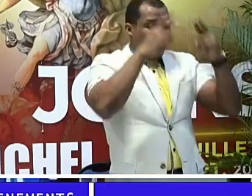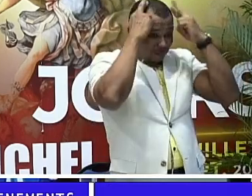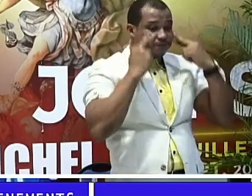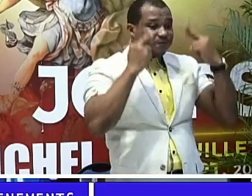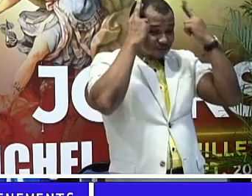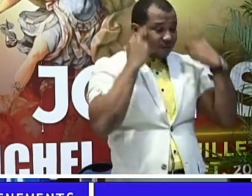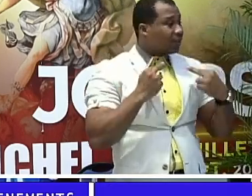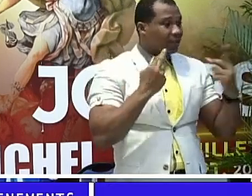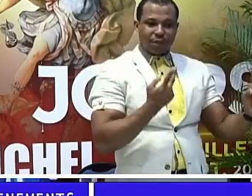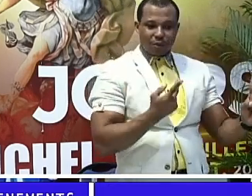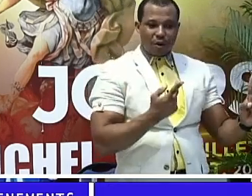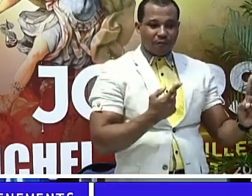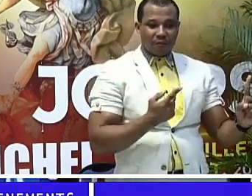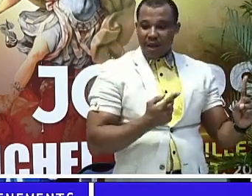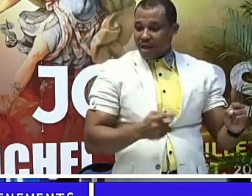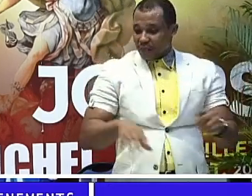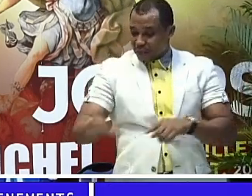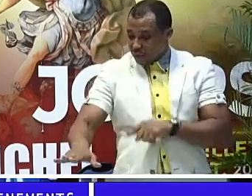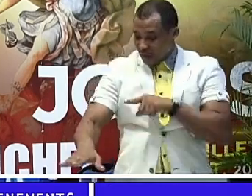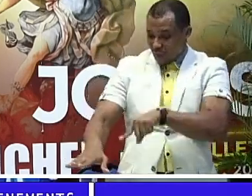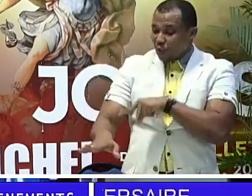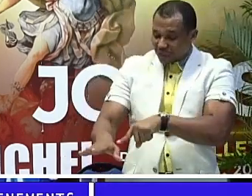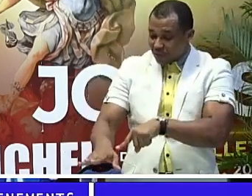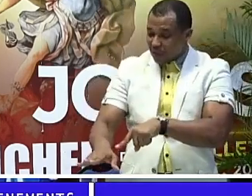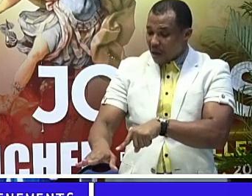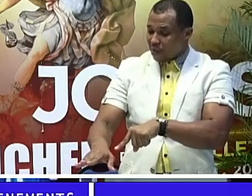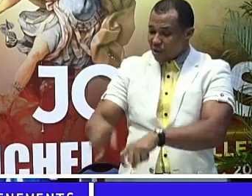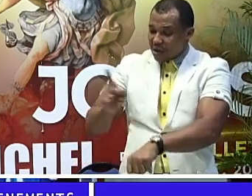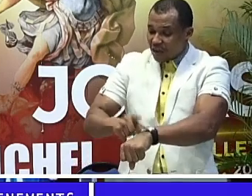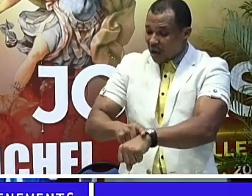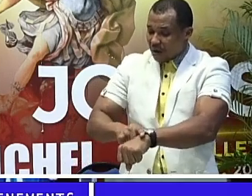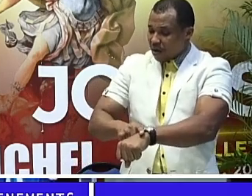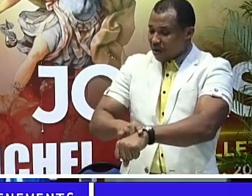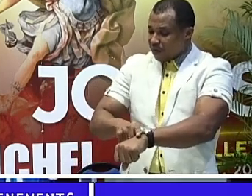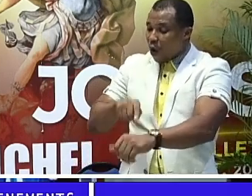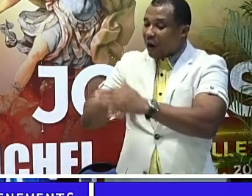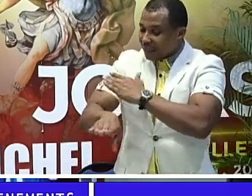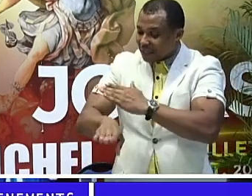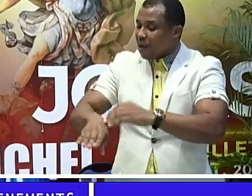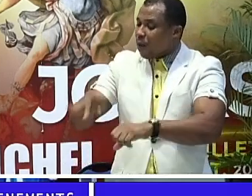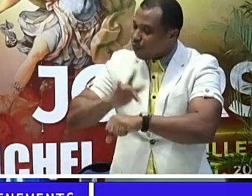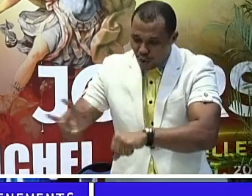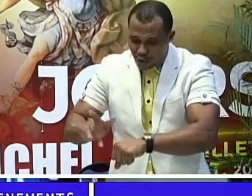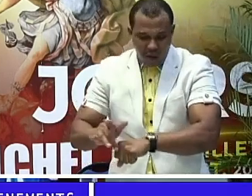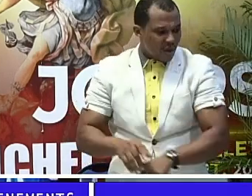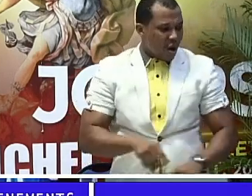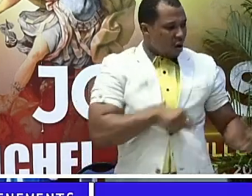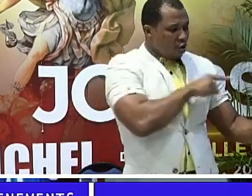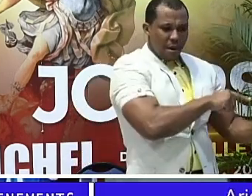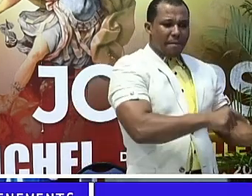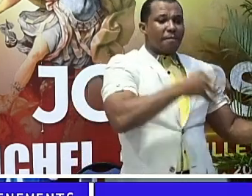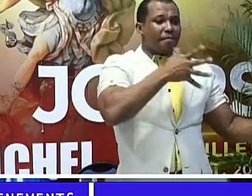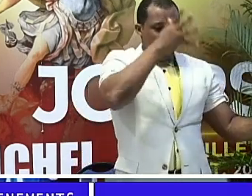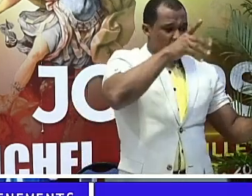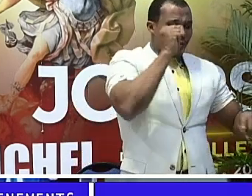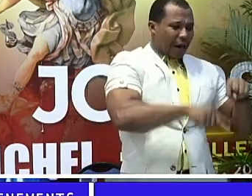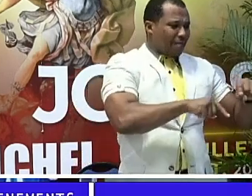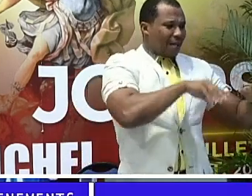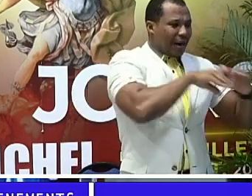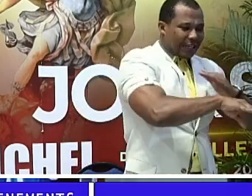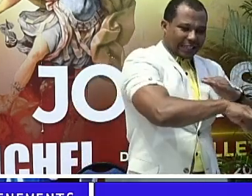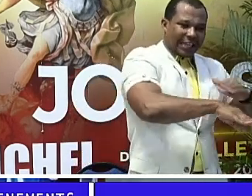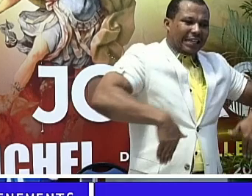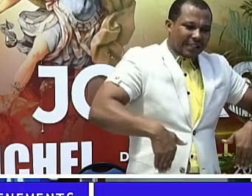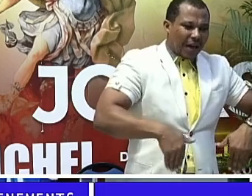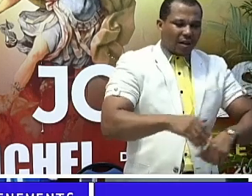sans ceinturon. Sou di petit moun gen l'heure pour rentrer ou pa ka rentrer plus tard que petit toi. Sou di petit moun ou pa ka gagner 2-3